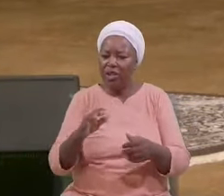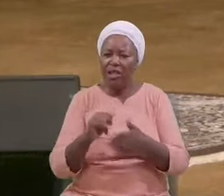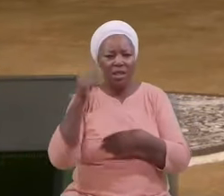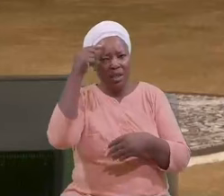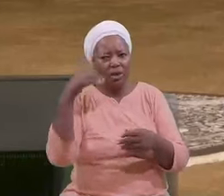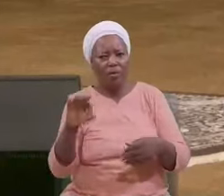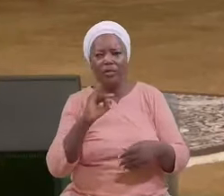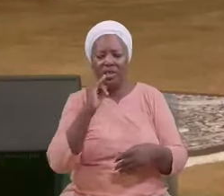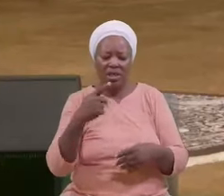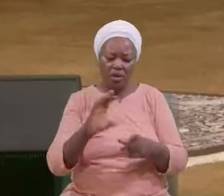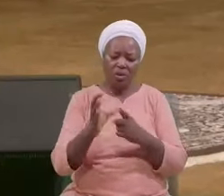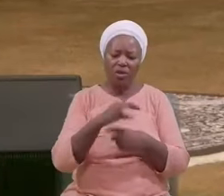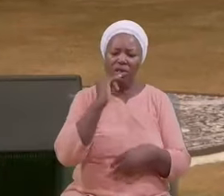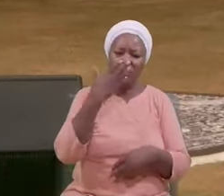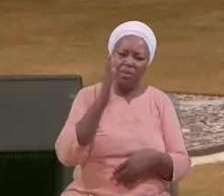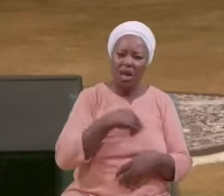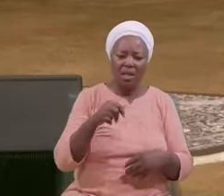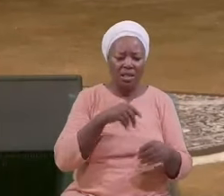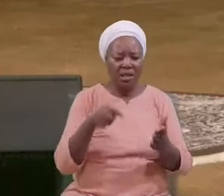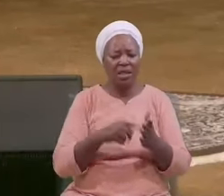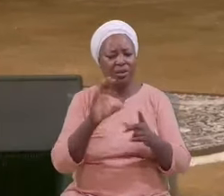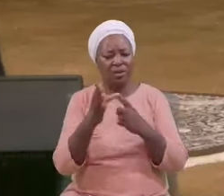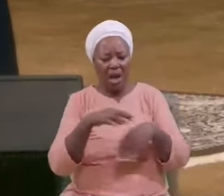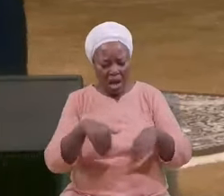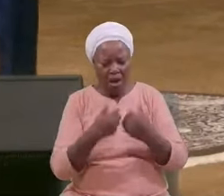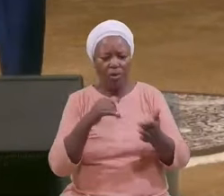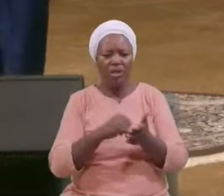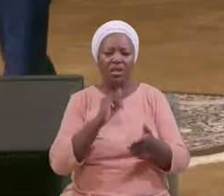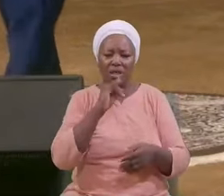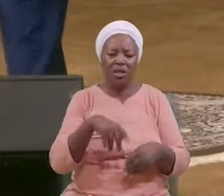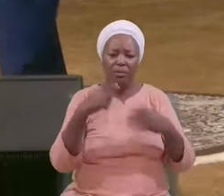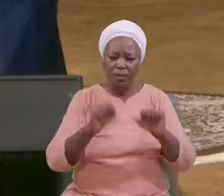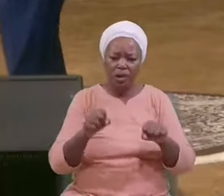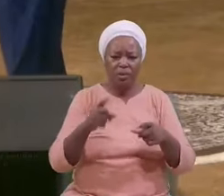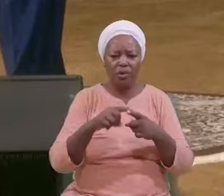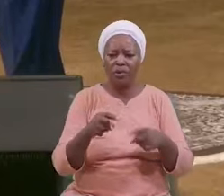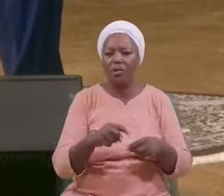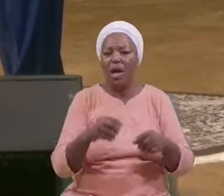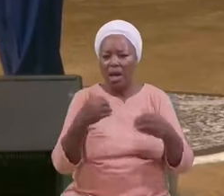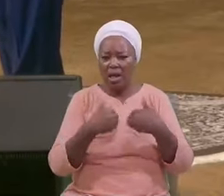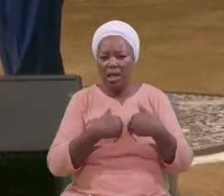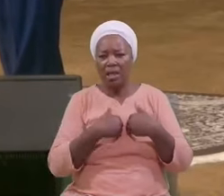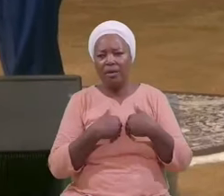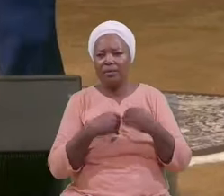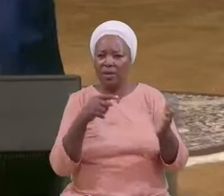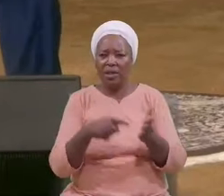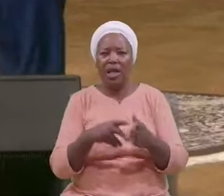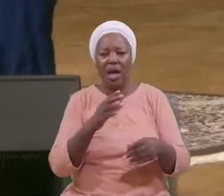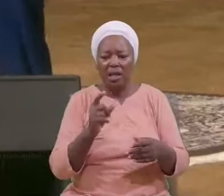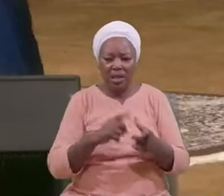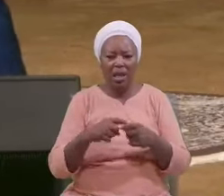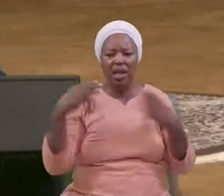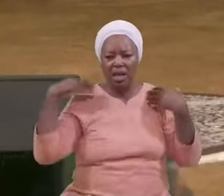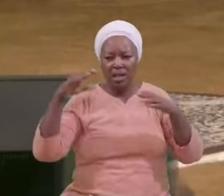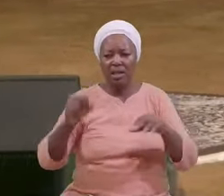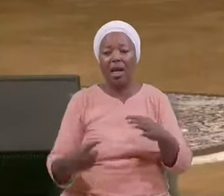la condition est mauvaise. Comment cela peut arriver? Un ange est apparu à Paul. Lui n'a pas